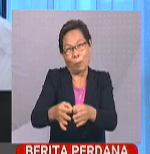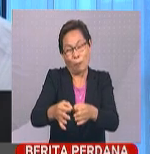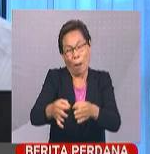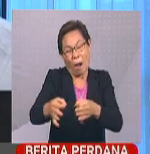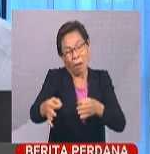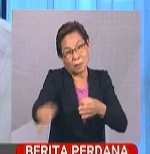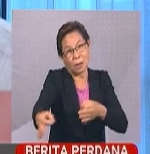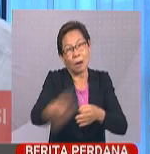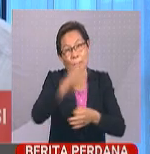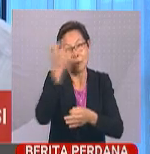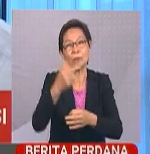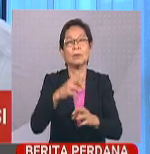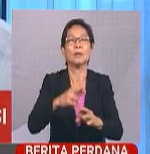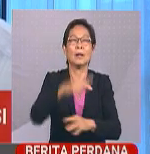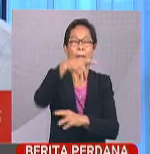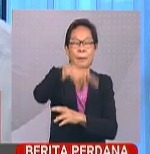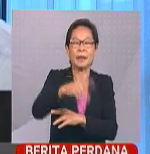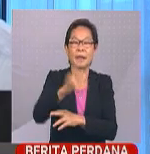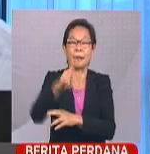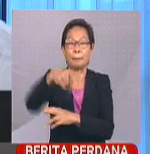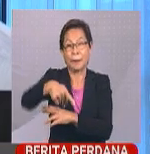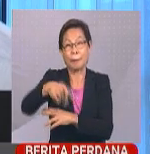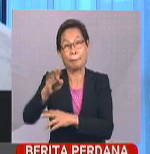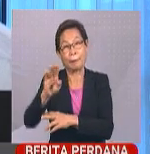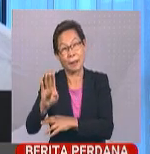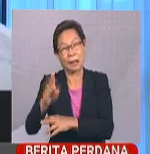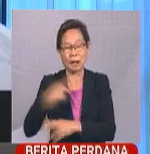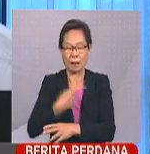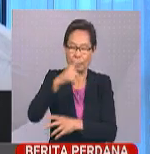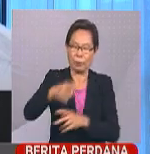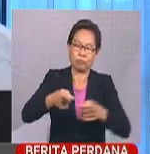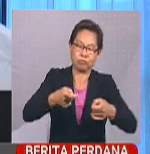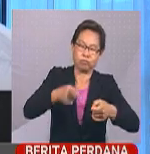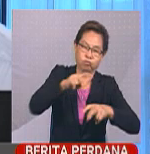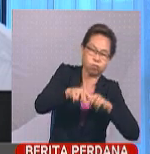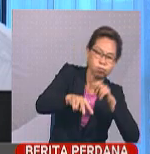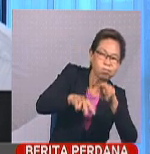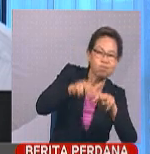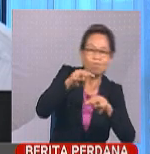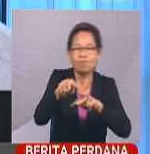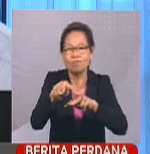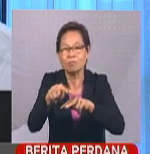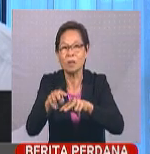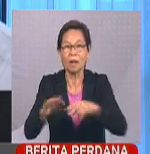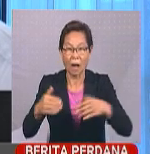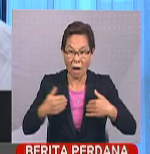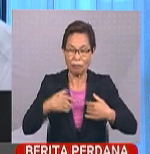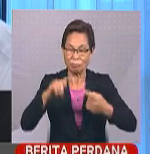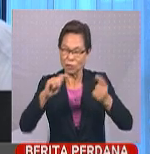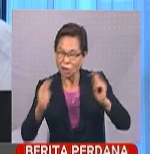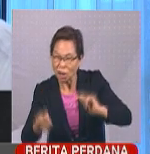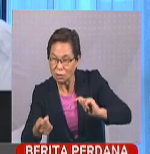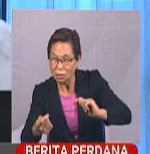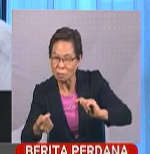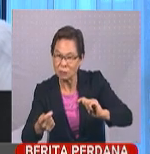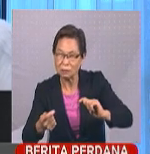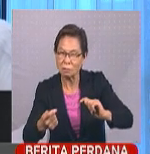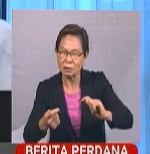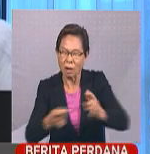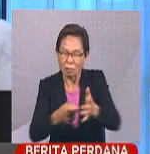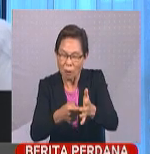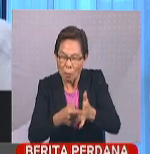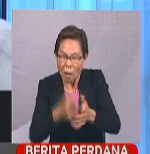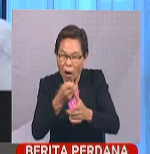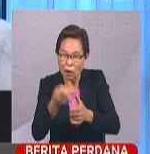relaxation of PKP itu, kita perlu memantau sama ada there will be a change in demand dan